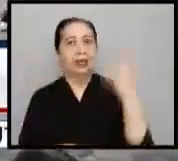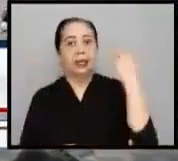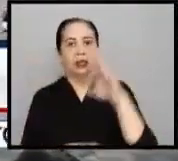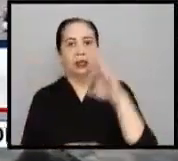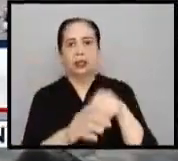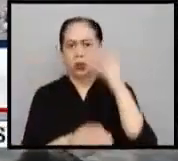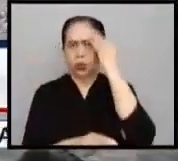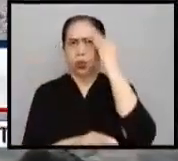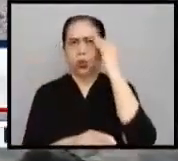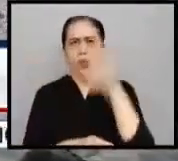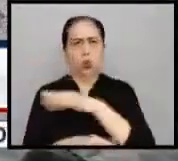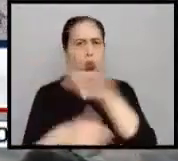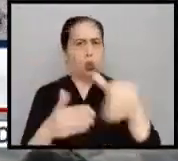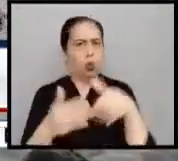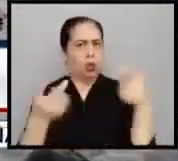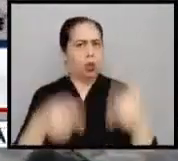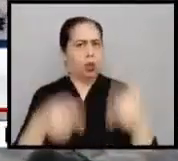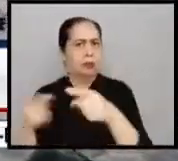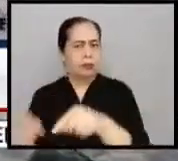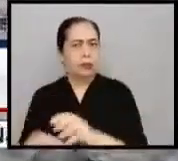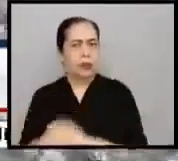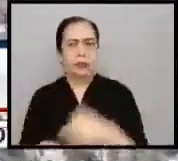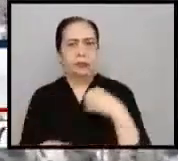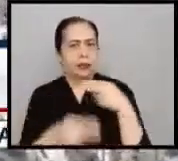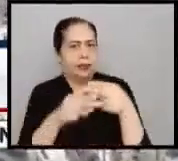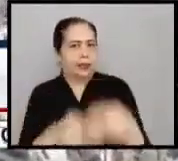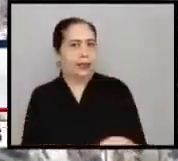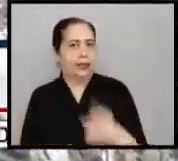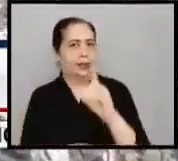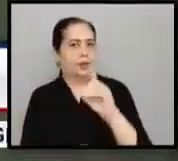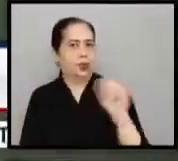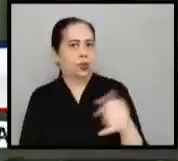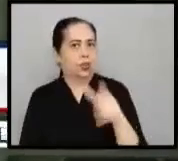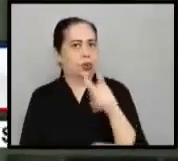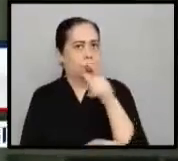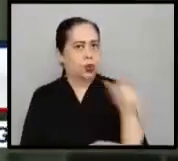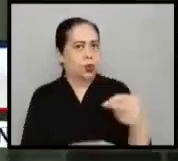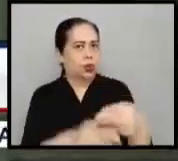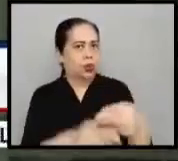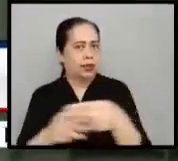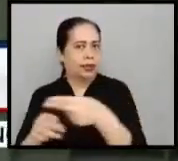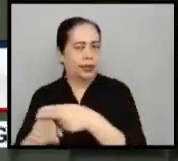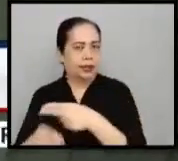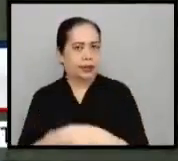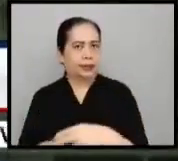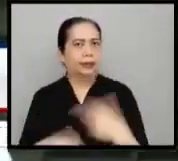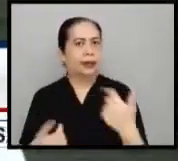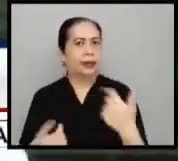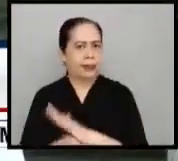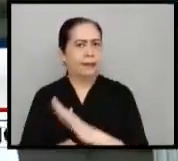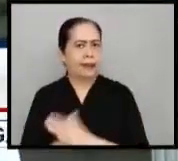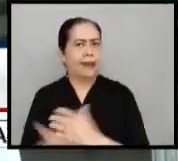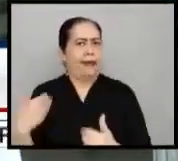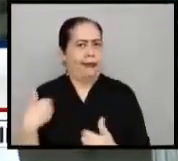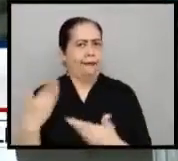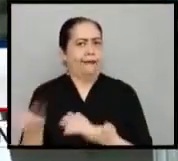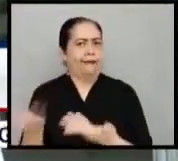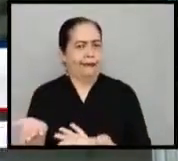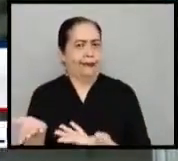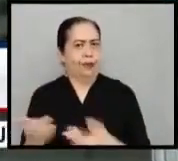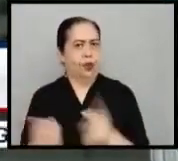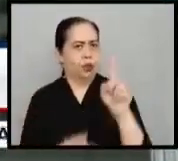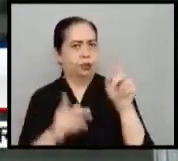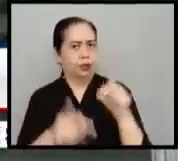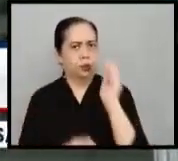ng lahat ng pangyayari. Hindi pa pinapangalanan ng DOJ ang kanilang testigo. May affidavit na kaming hawak ng isang taong